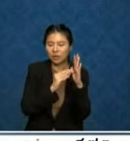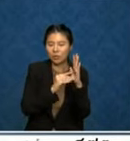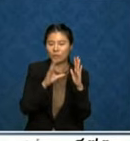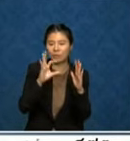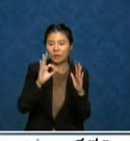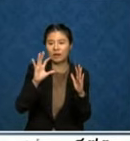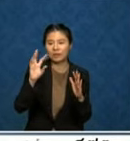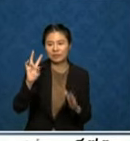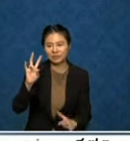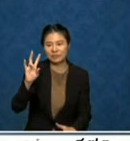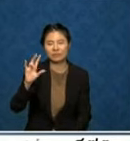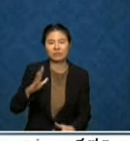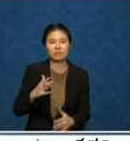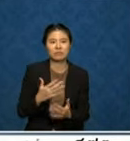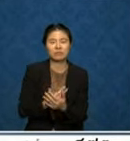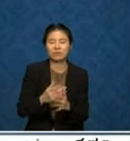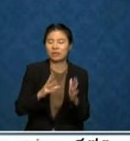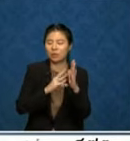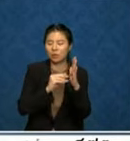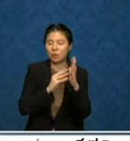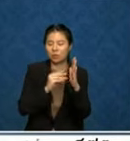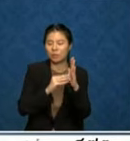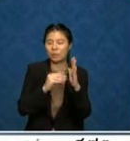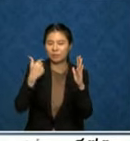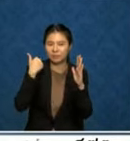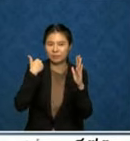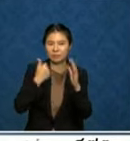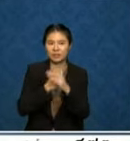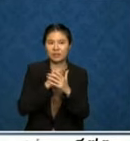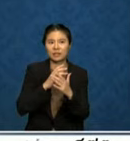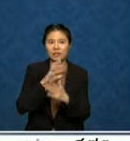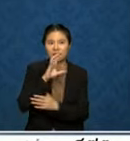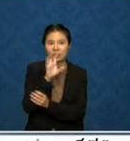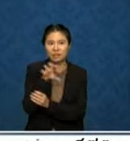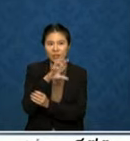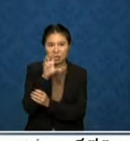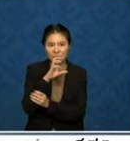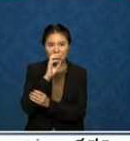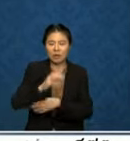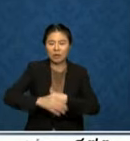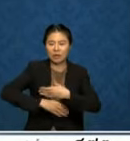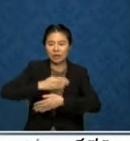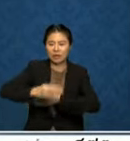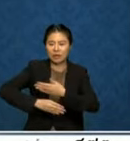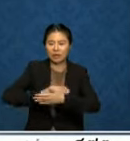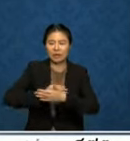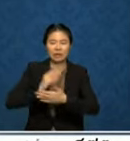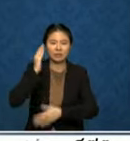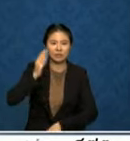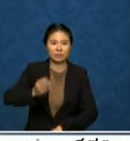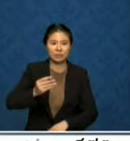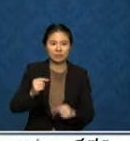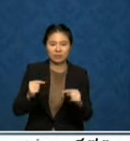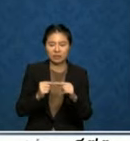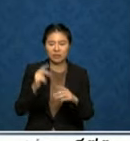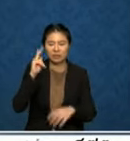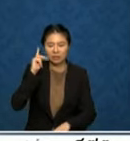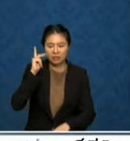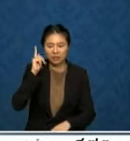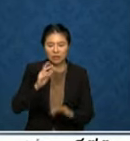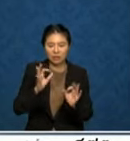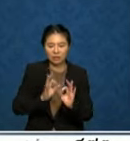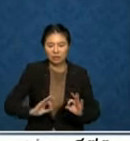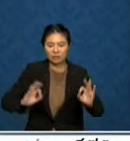ก็เป็นการเอาไปอบรมเอาไปหลอกเรื่องการขายตรงต่อไปแล้วสื่อก็เป็นตัวการสำ